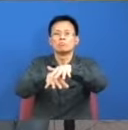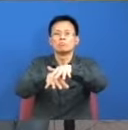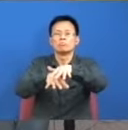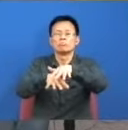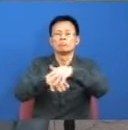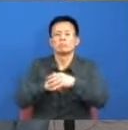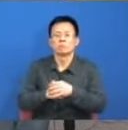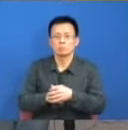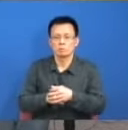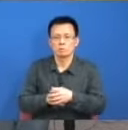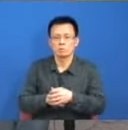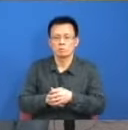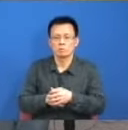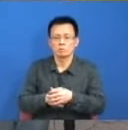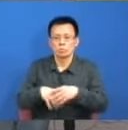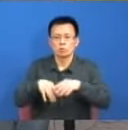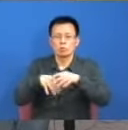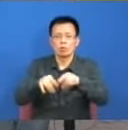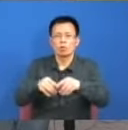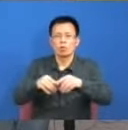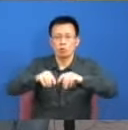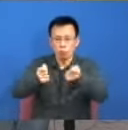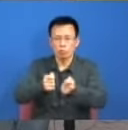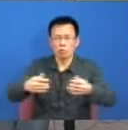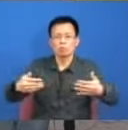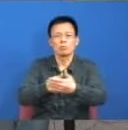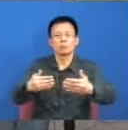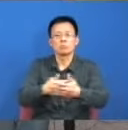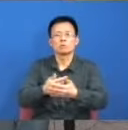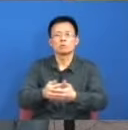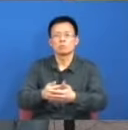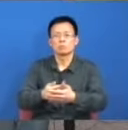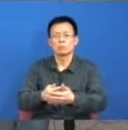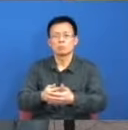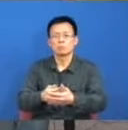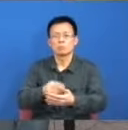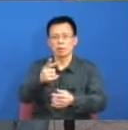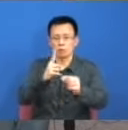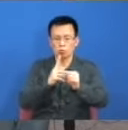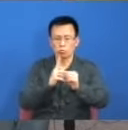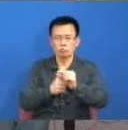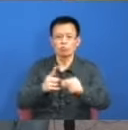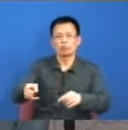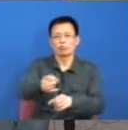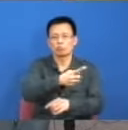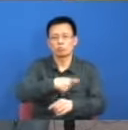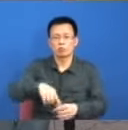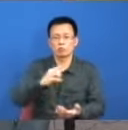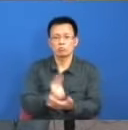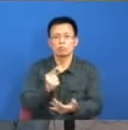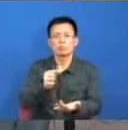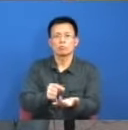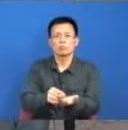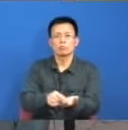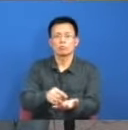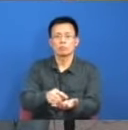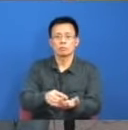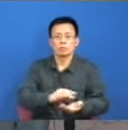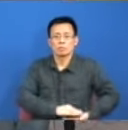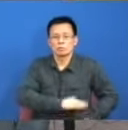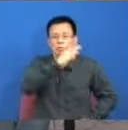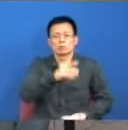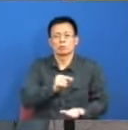講法啦，唔係我哋嘅講法咧，破壞個交通 係。 懷念你那個是中環的心臟地帶、地產霸權的最大彰顯的地